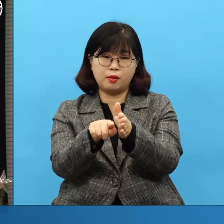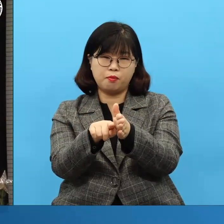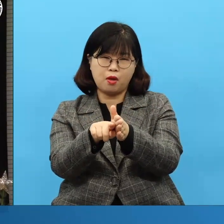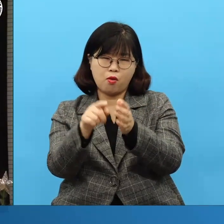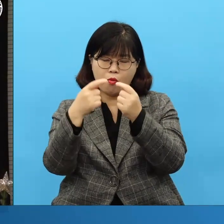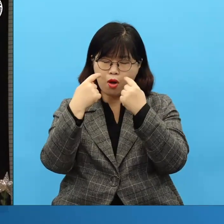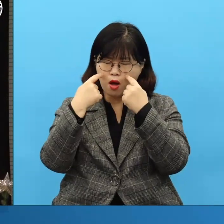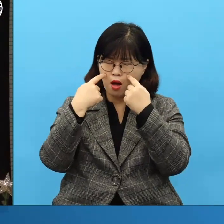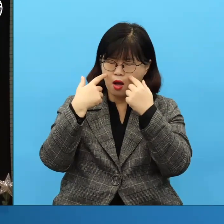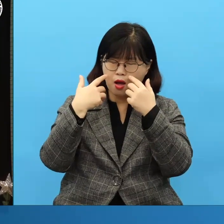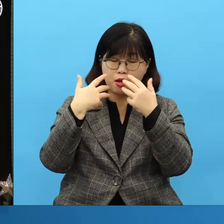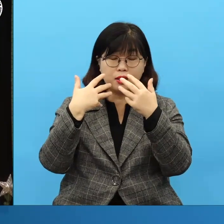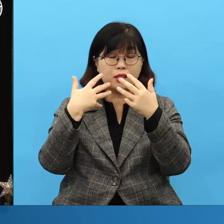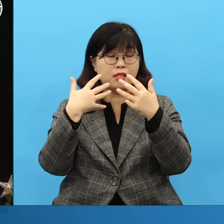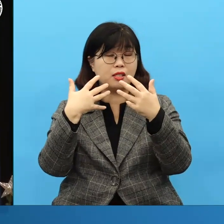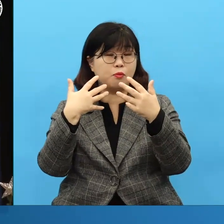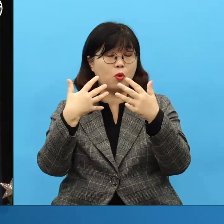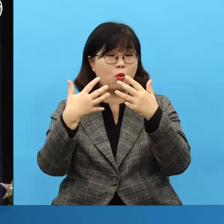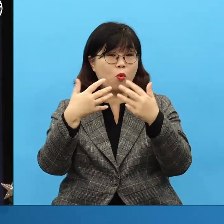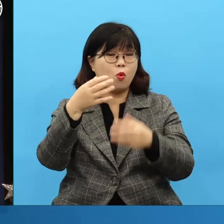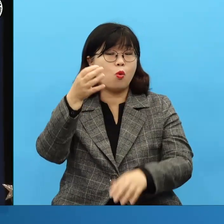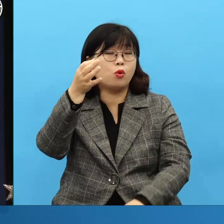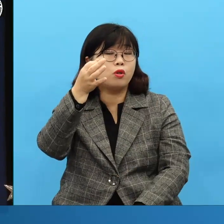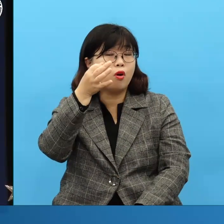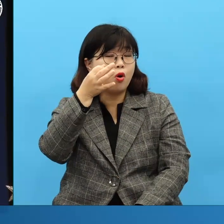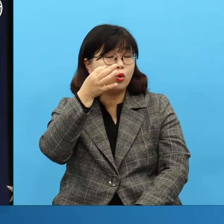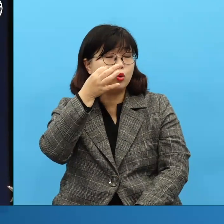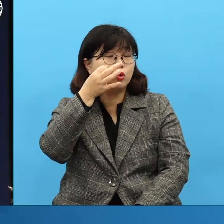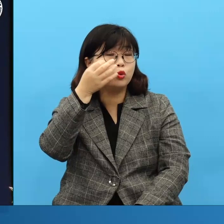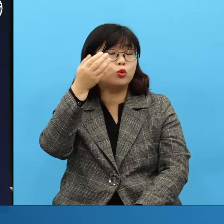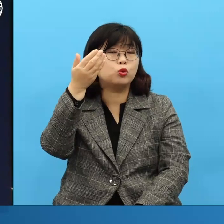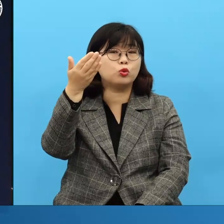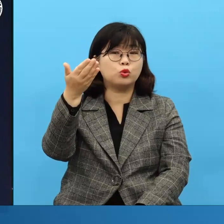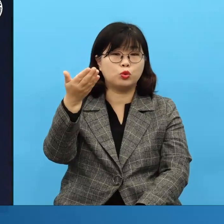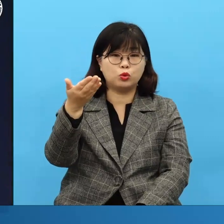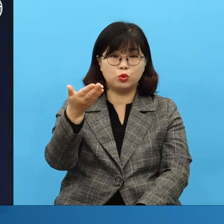믿음 밝히